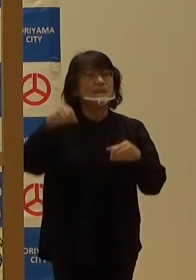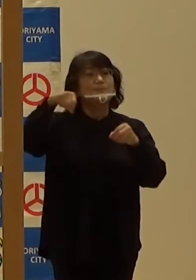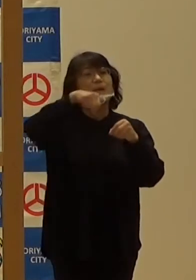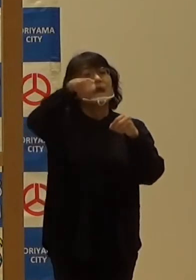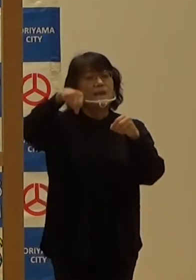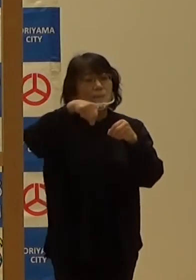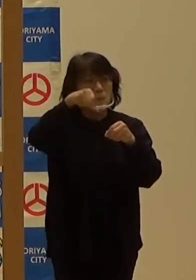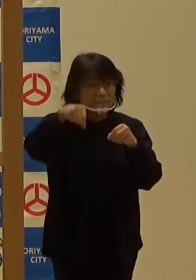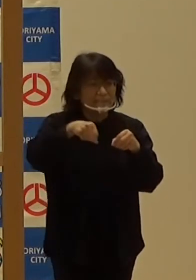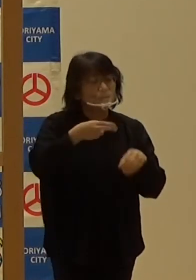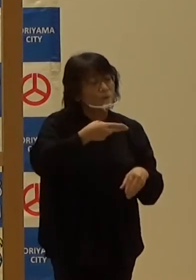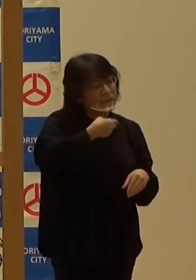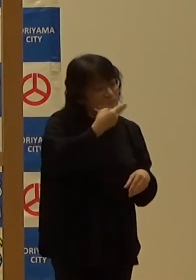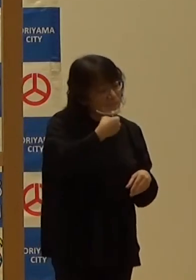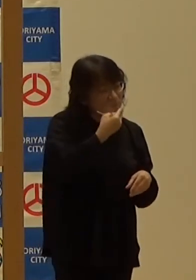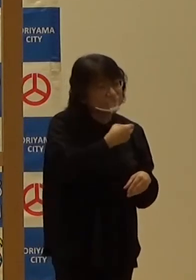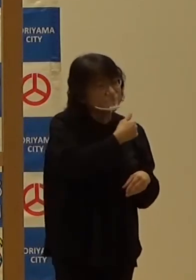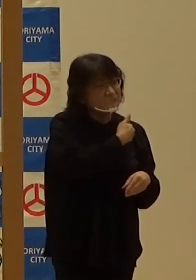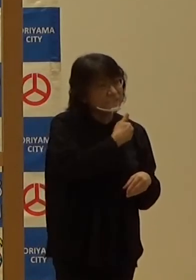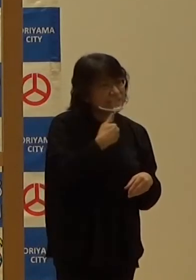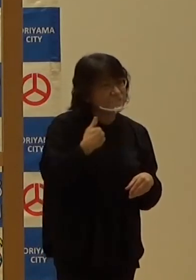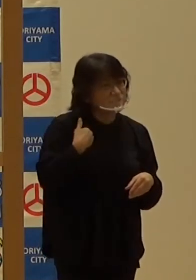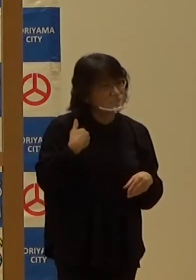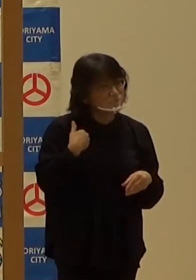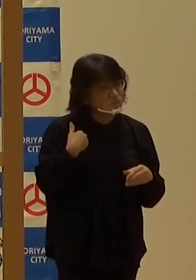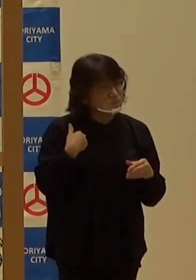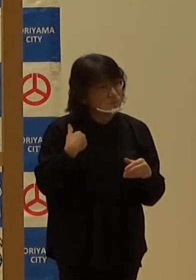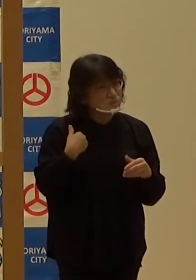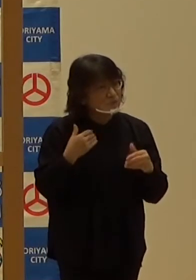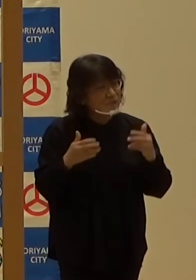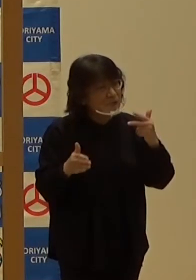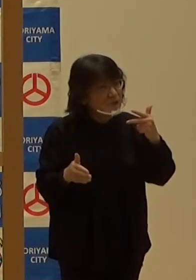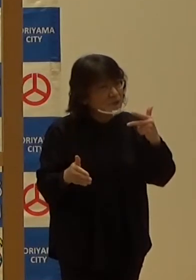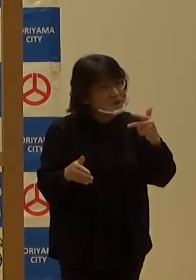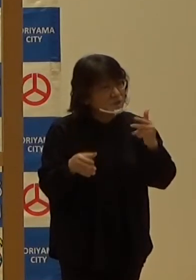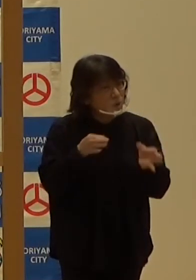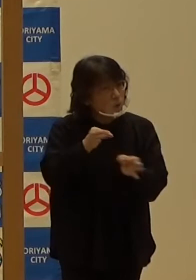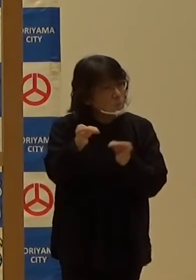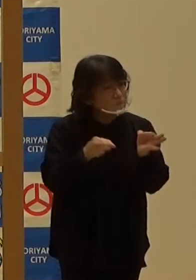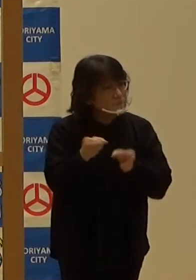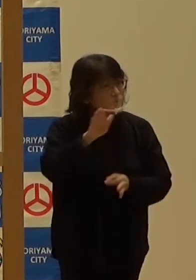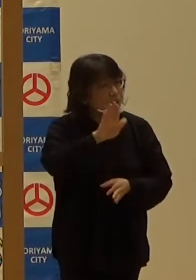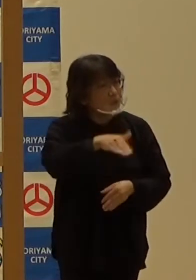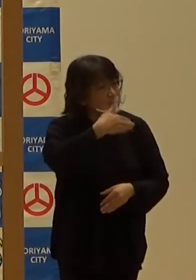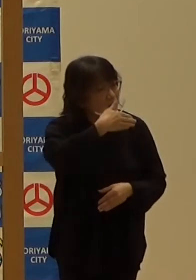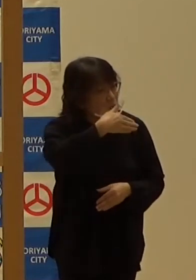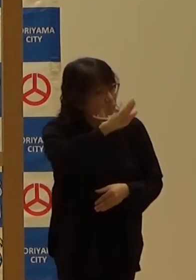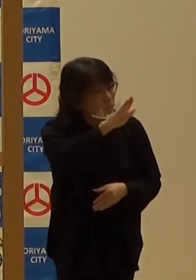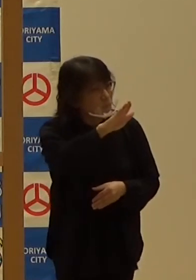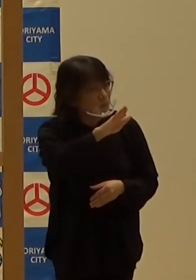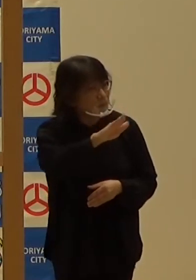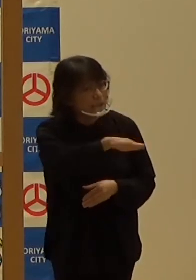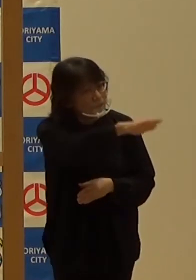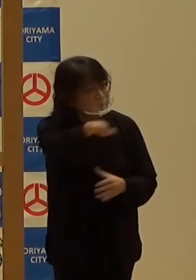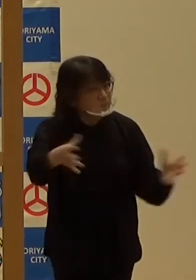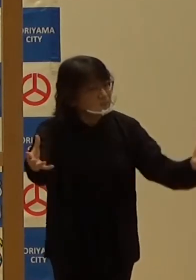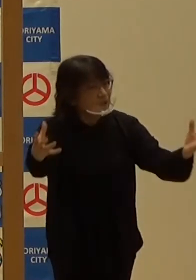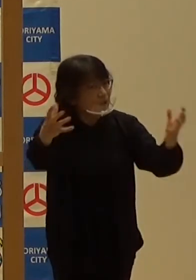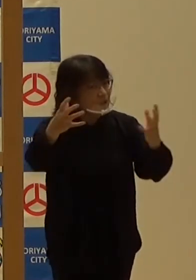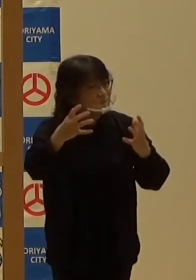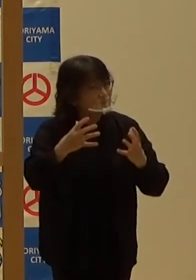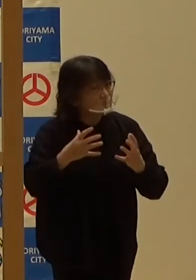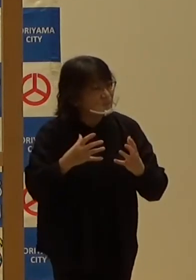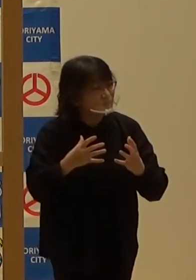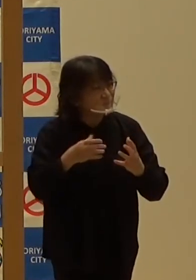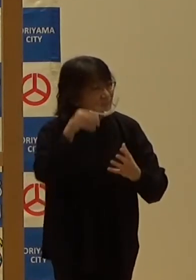であったり軽食であったりというようなものはやはりあった方がこう皆さん集まりやすいのかなっては考えている